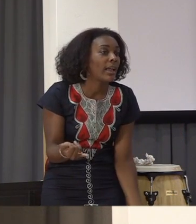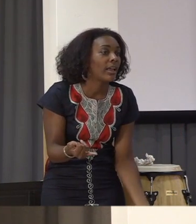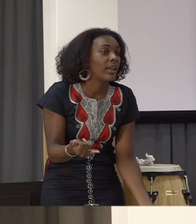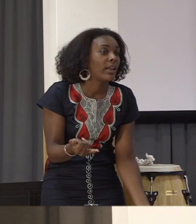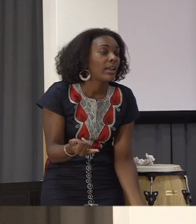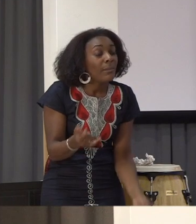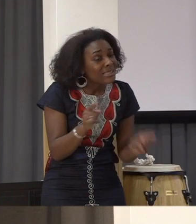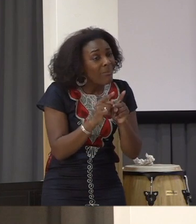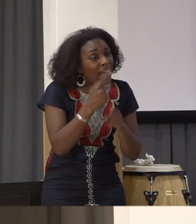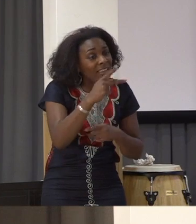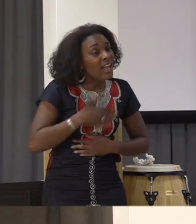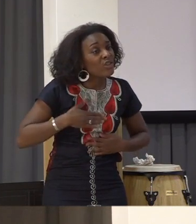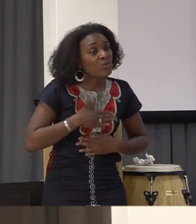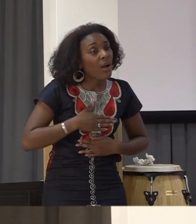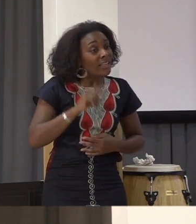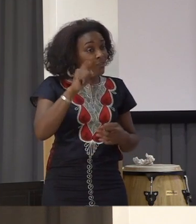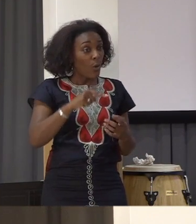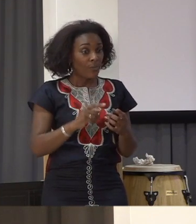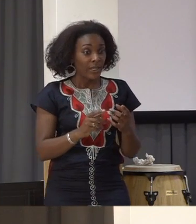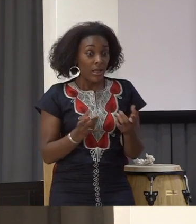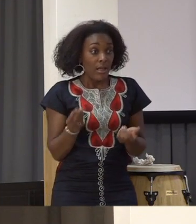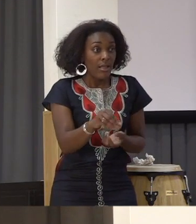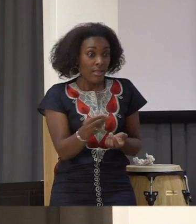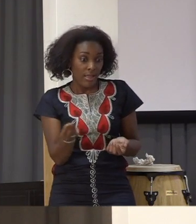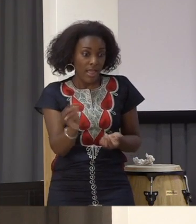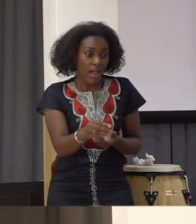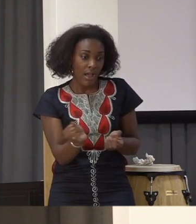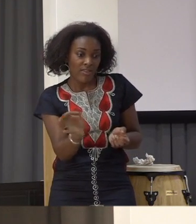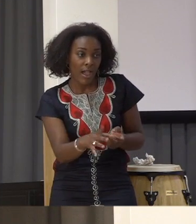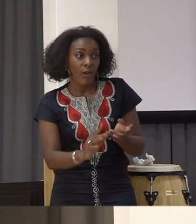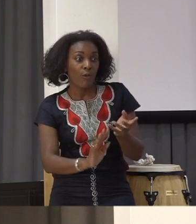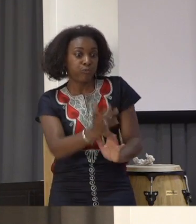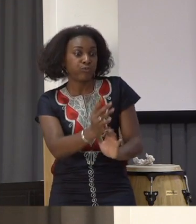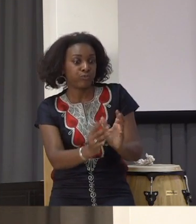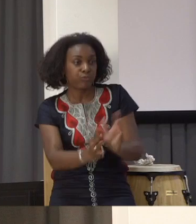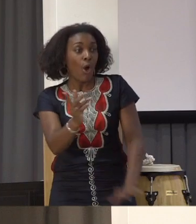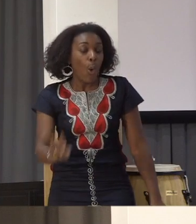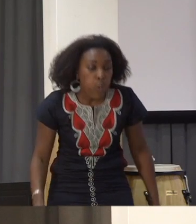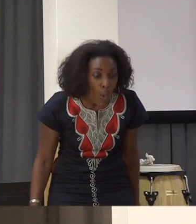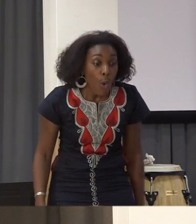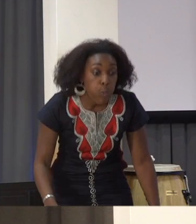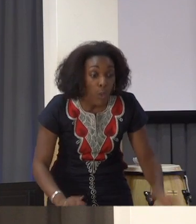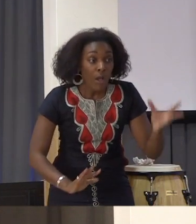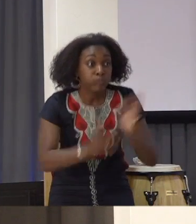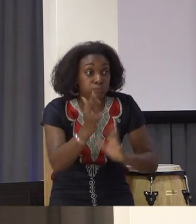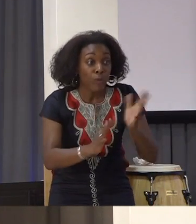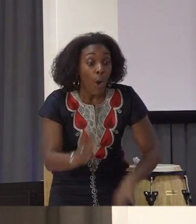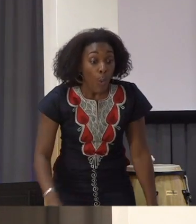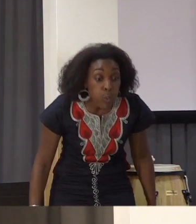Ta joie, c'est pareil. Ta joie doit être alimentée. C'est un feu qui doit être